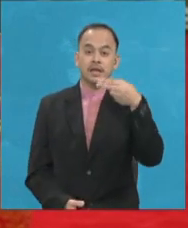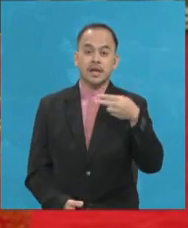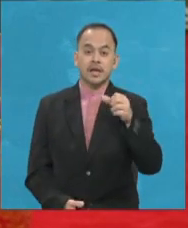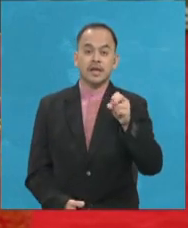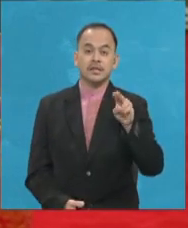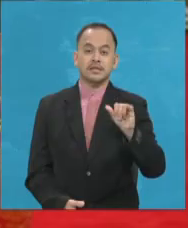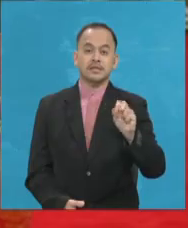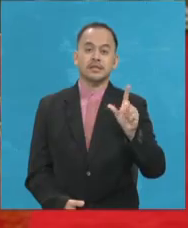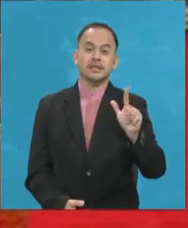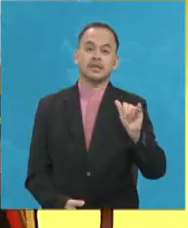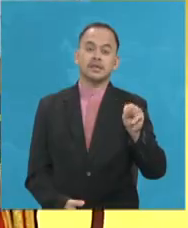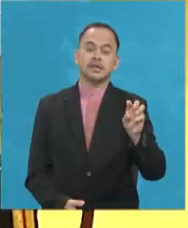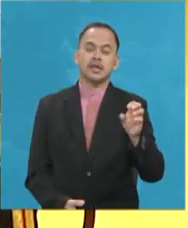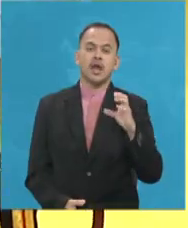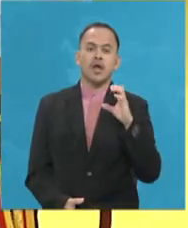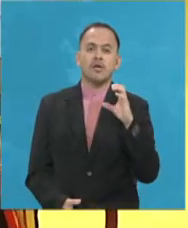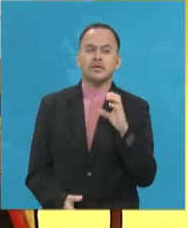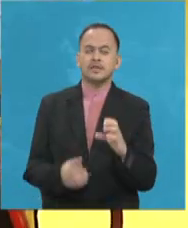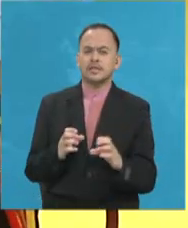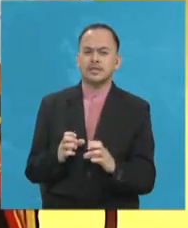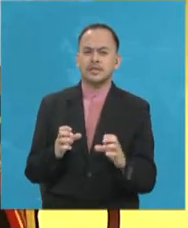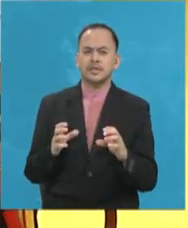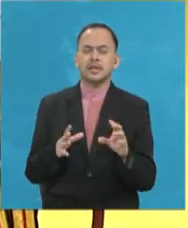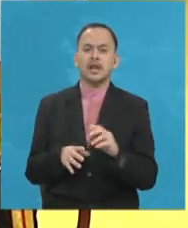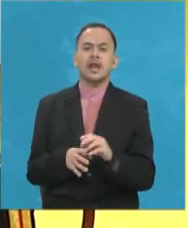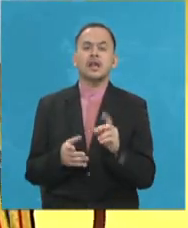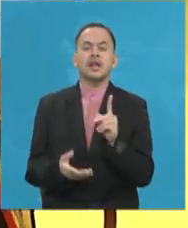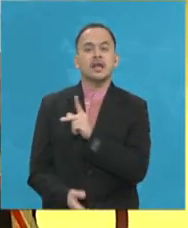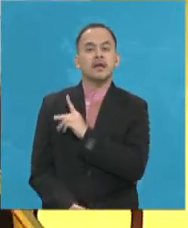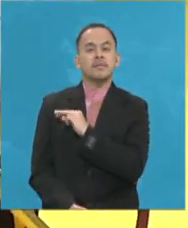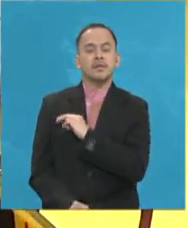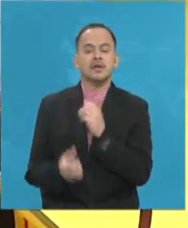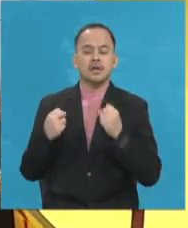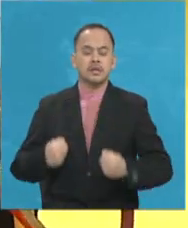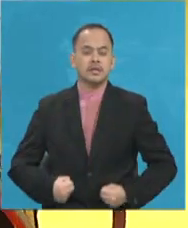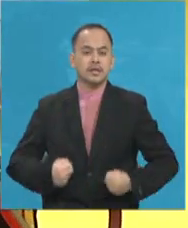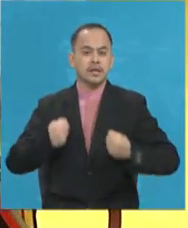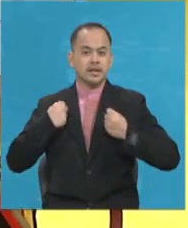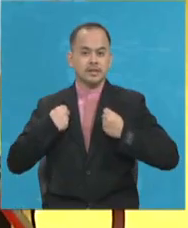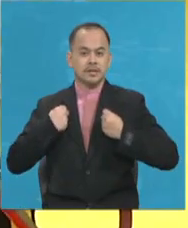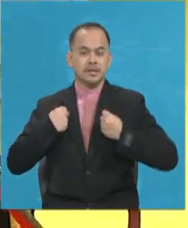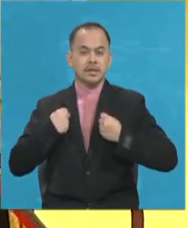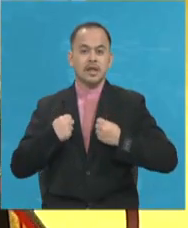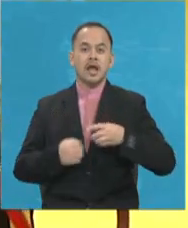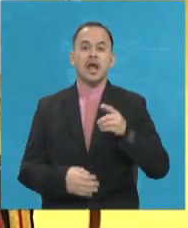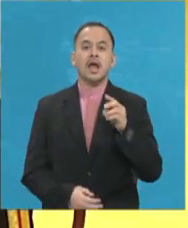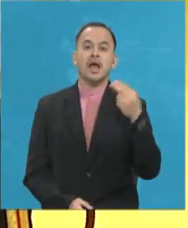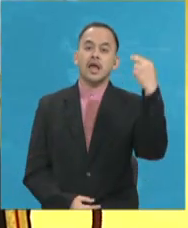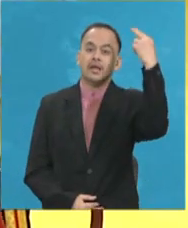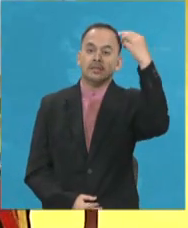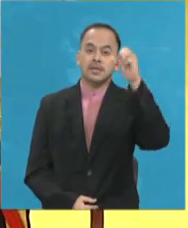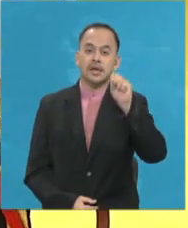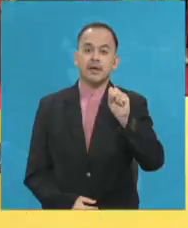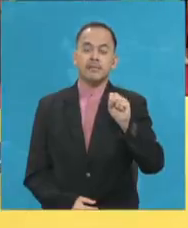Haji Muhammad Hasan konsultan endokrinologi Kementerian Kesehatan dan tank Hajah masliana